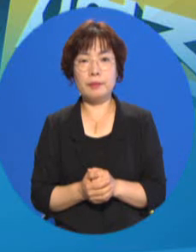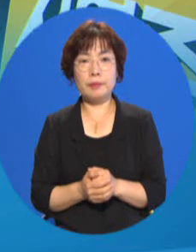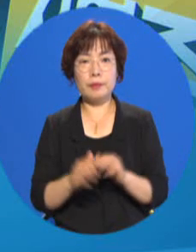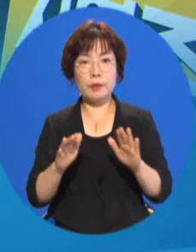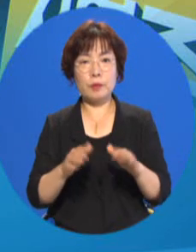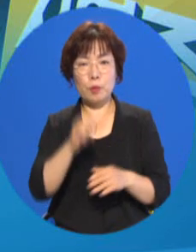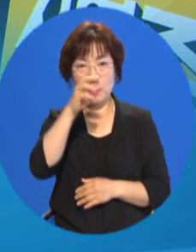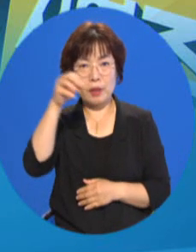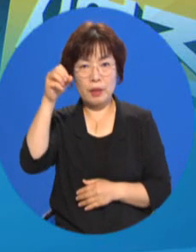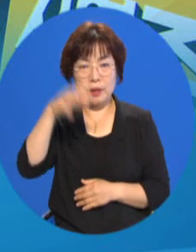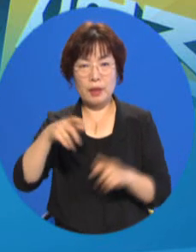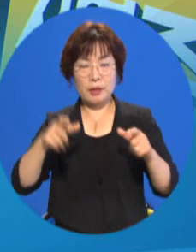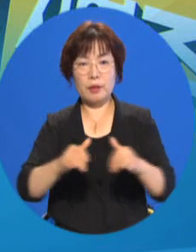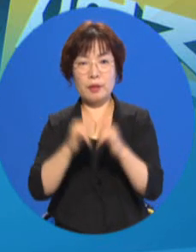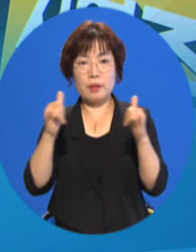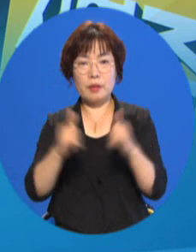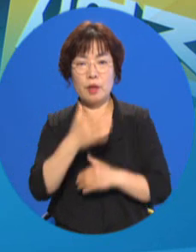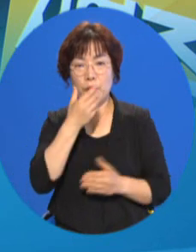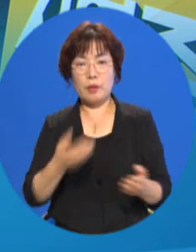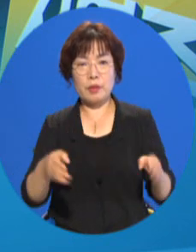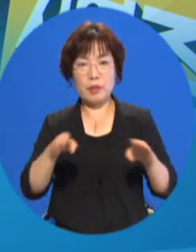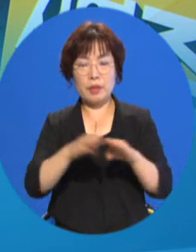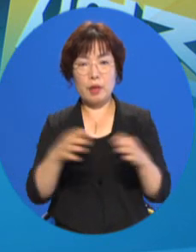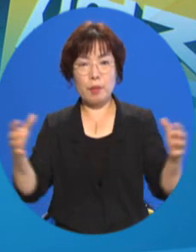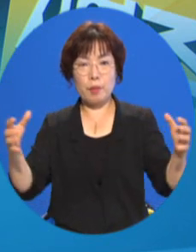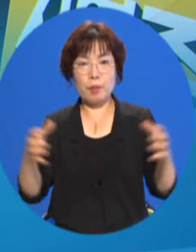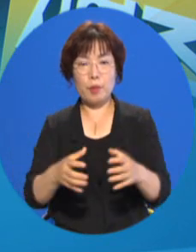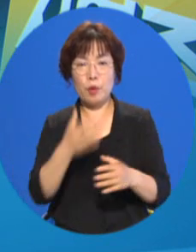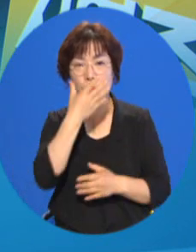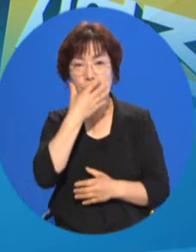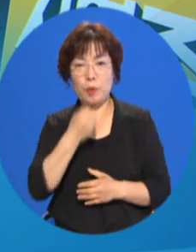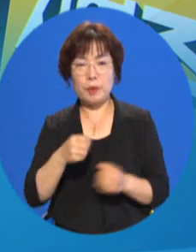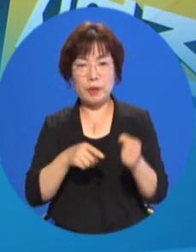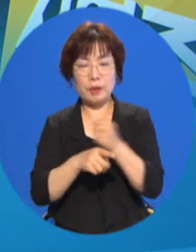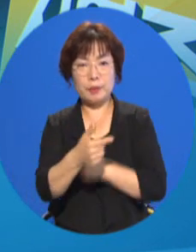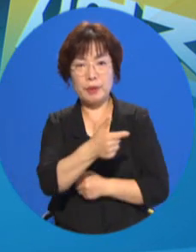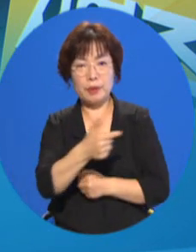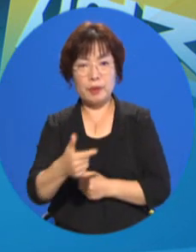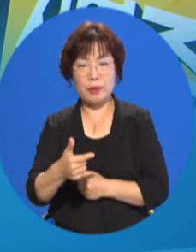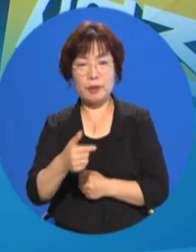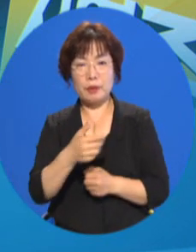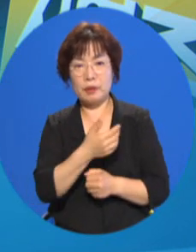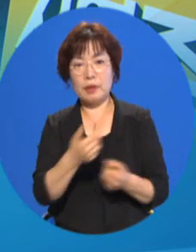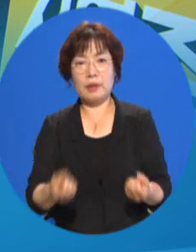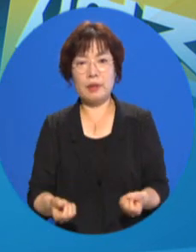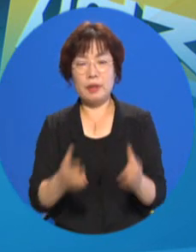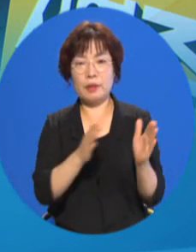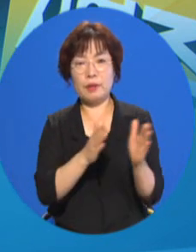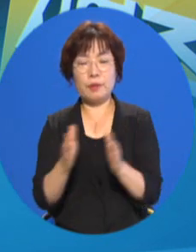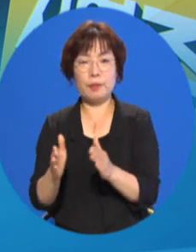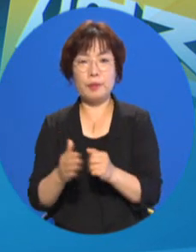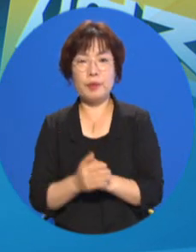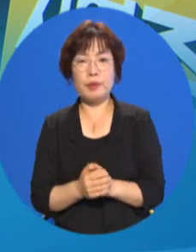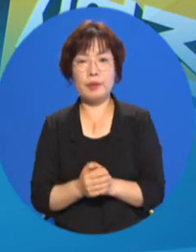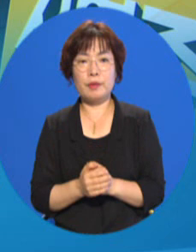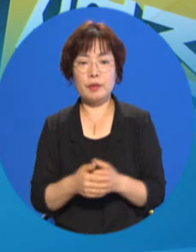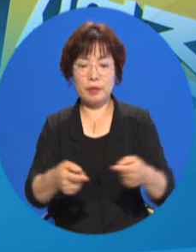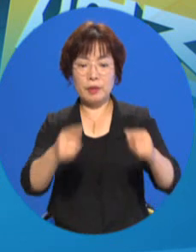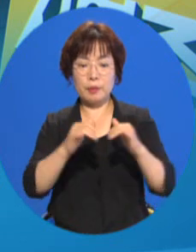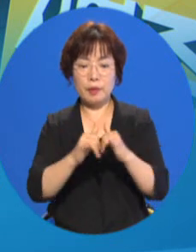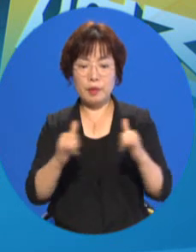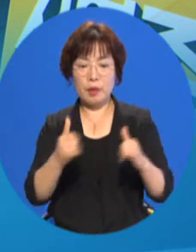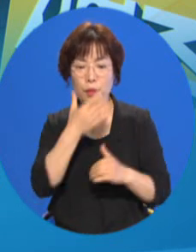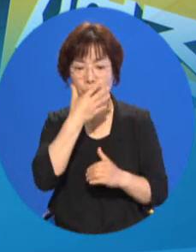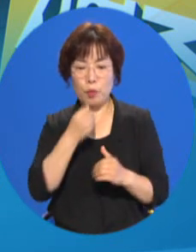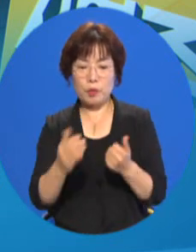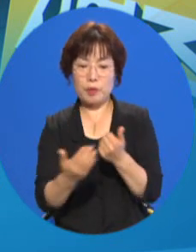오늘 광양에서 지역 사회복지기관들이 한자리에 모여 복지의 의미를 되새겨보는 뜻깊은 행사를 마련했습니다. 참석자들은